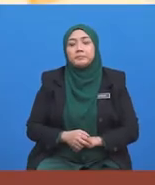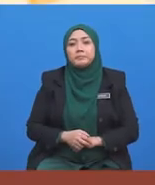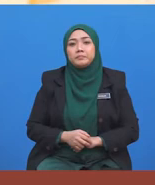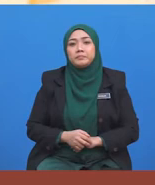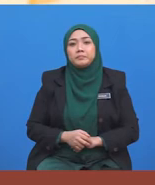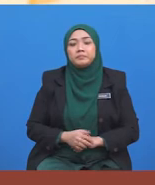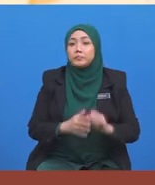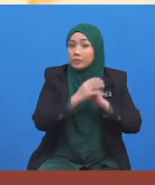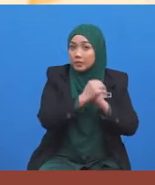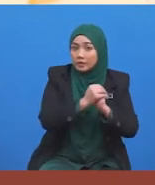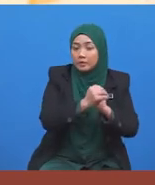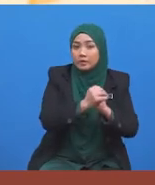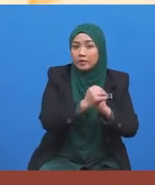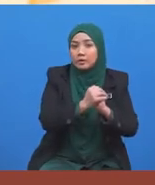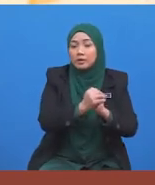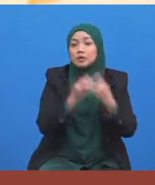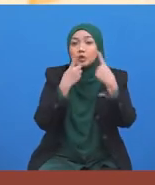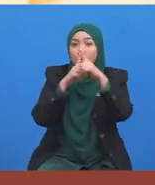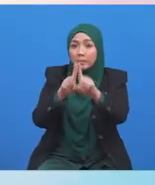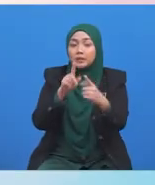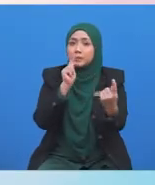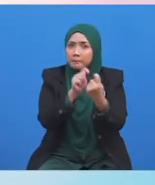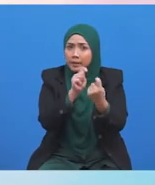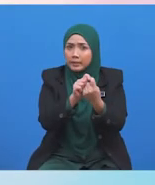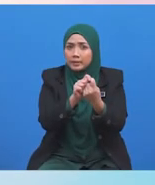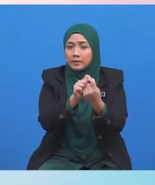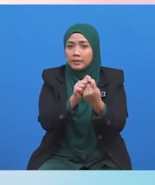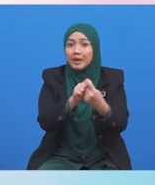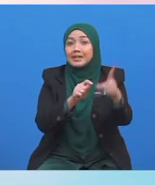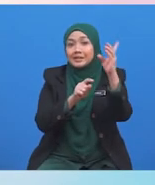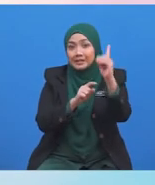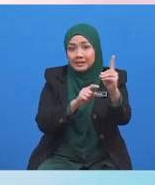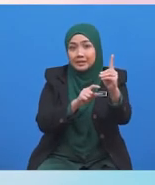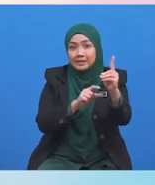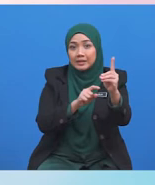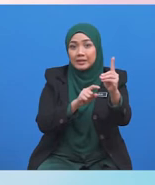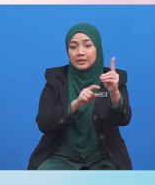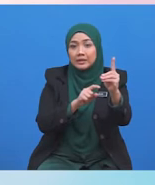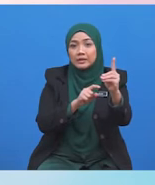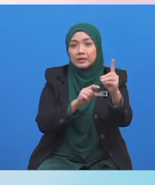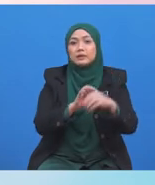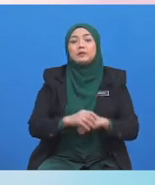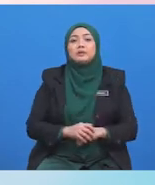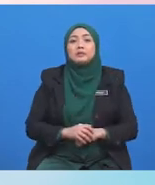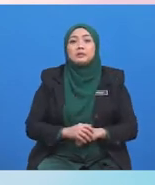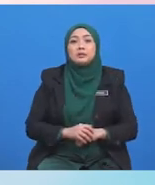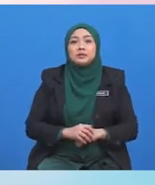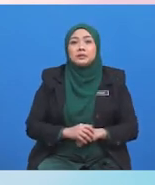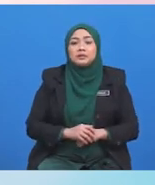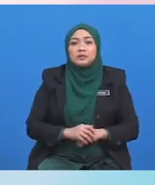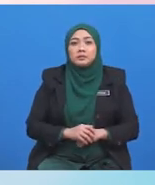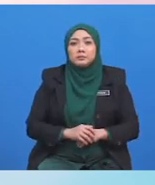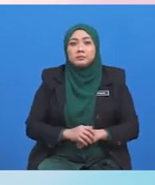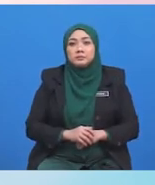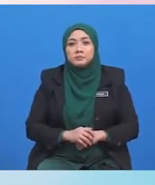Tahniah, jawapan anda tepat sekali. Jawapannya ialah D. Kesan gerakan jisim terhadap sekitar fizikal